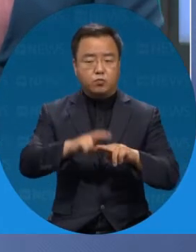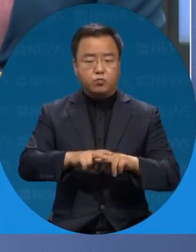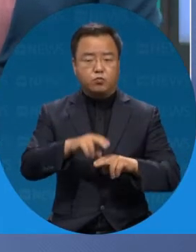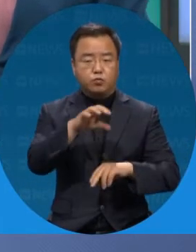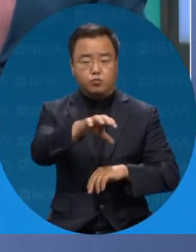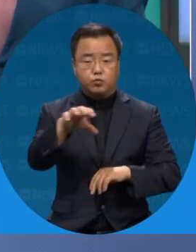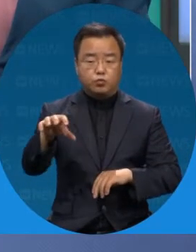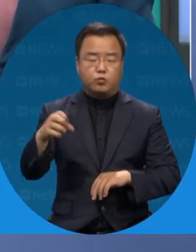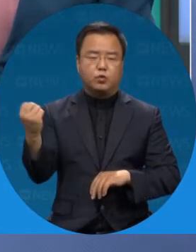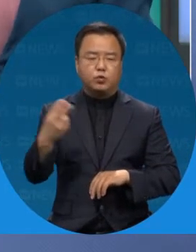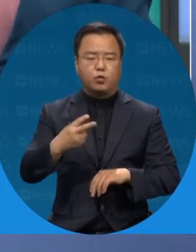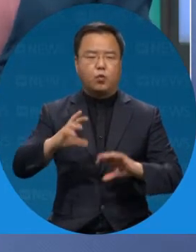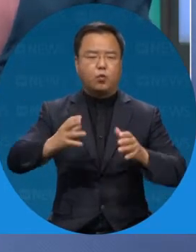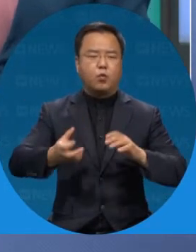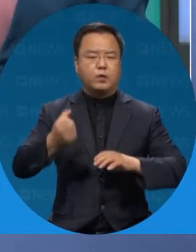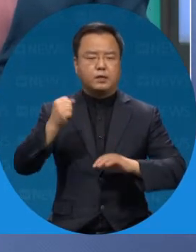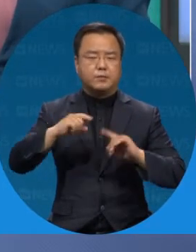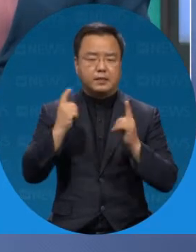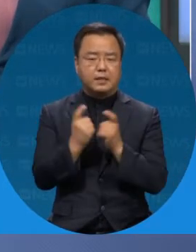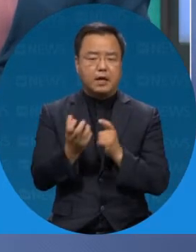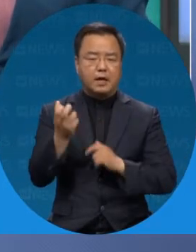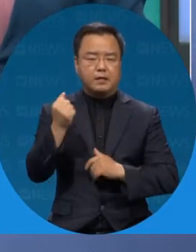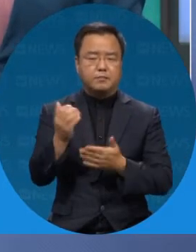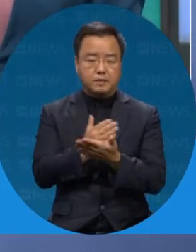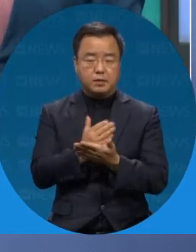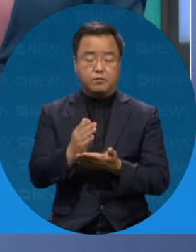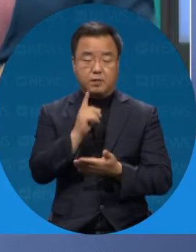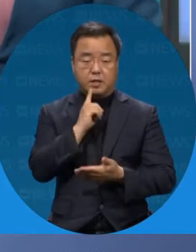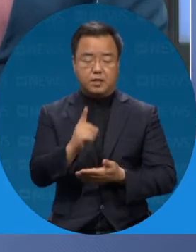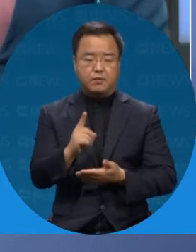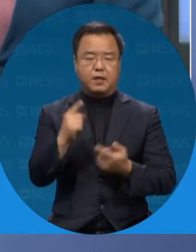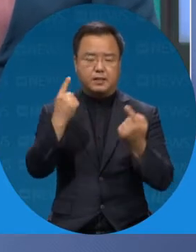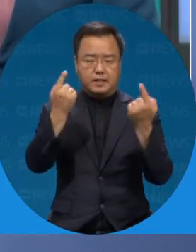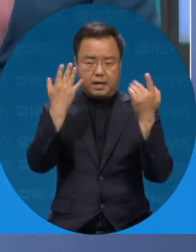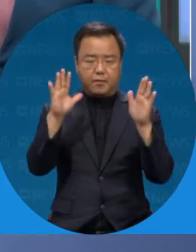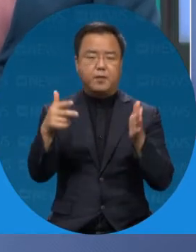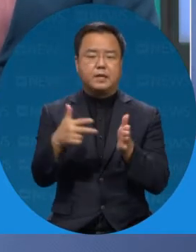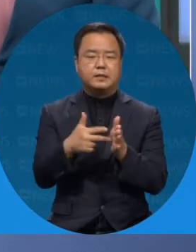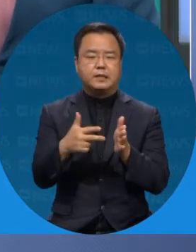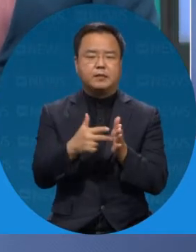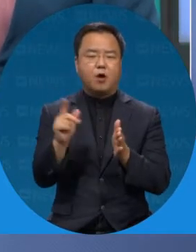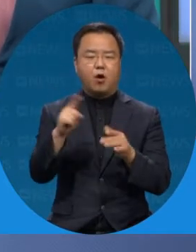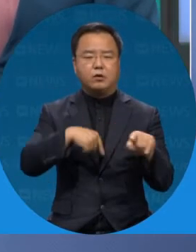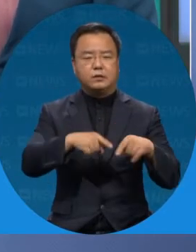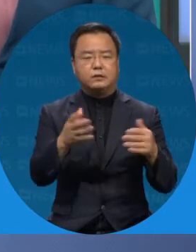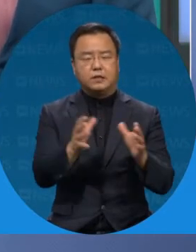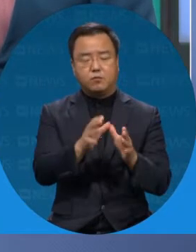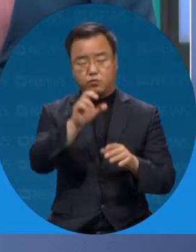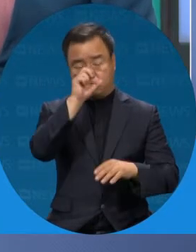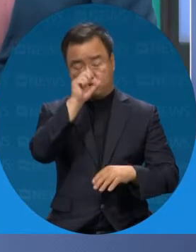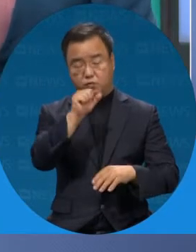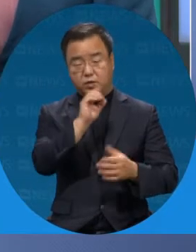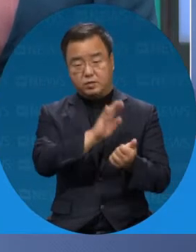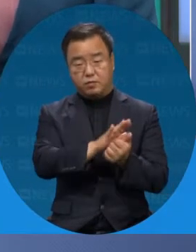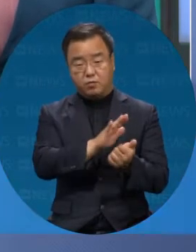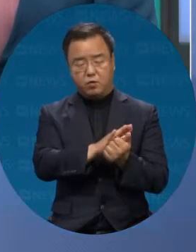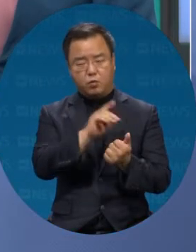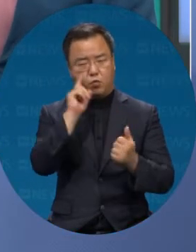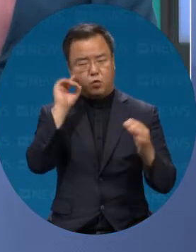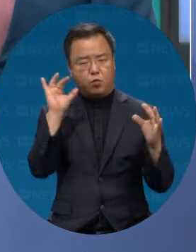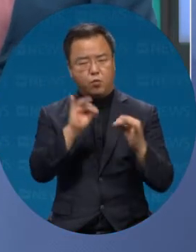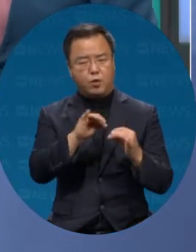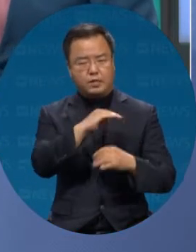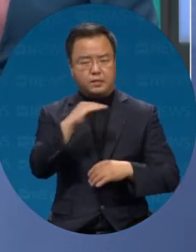차이를 드러내고 있는데요. 또 대학 재단이 정치적으로 어떤 당을 선호하는지에 따라서도 이 지침은 느슨해지거나